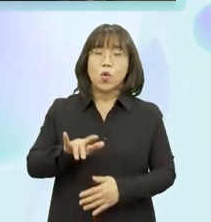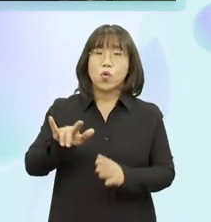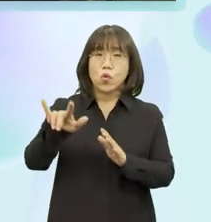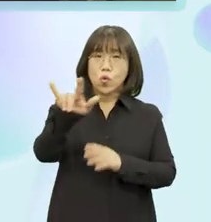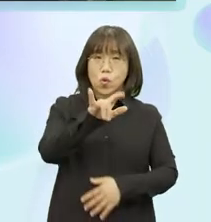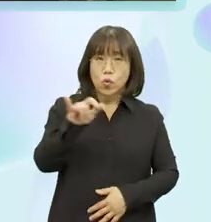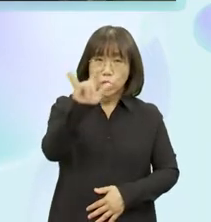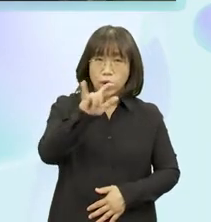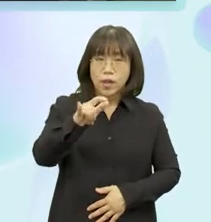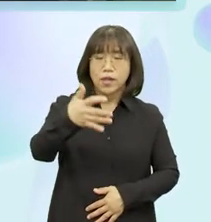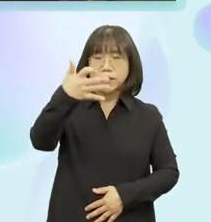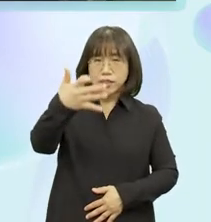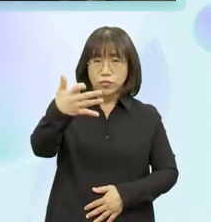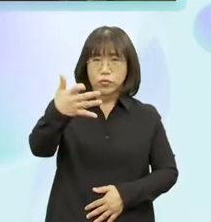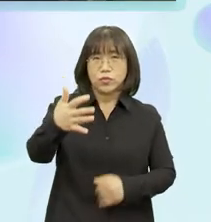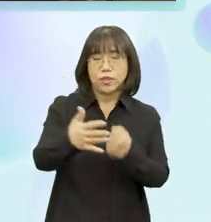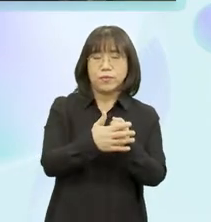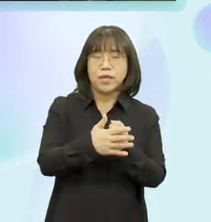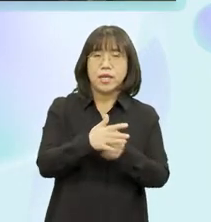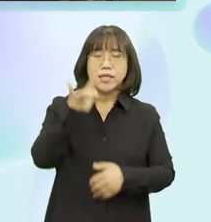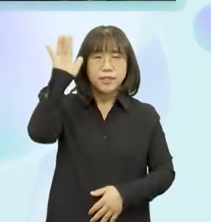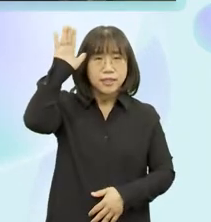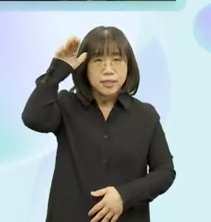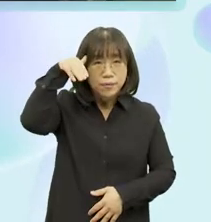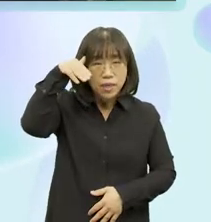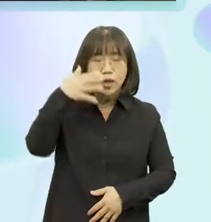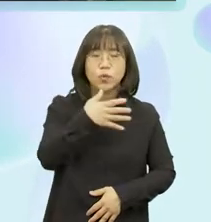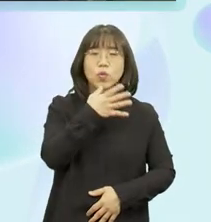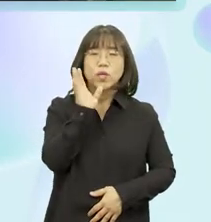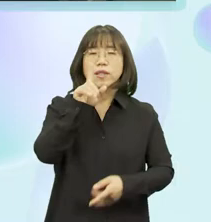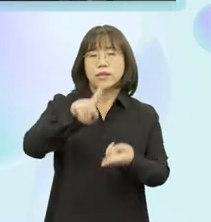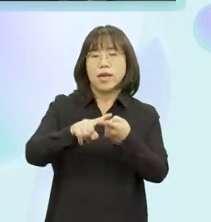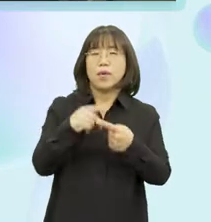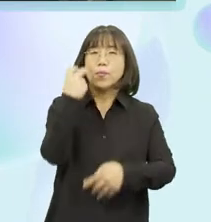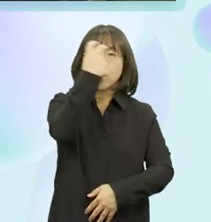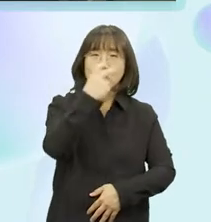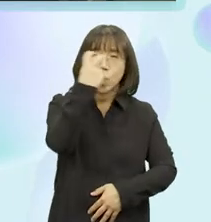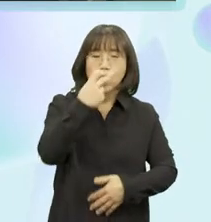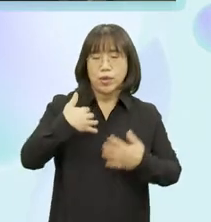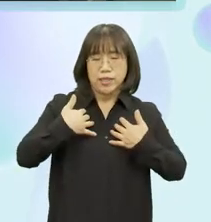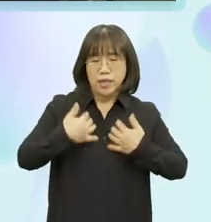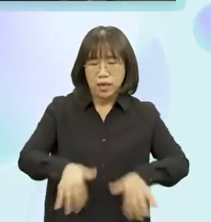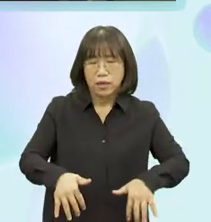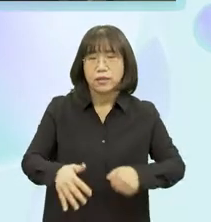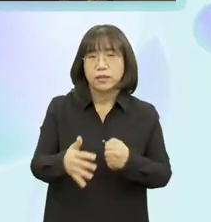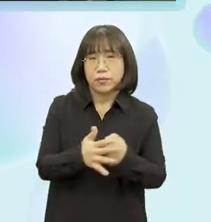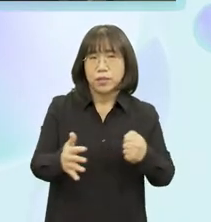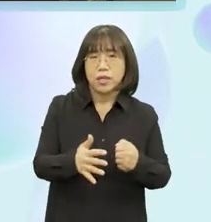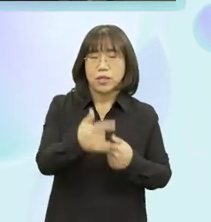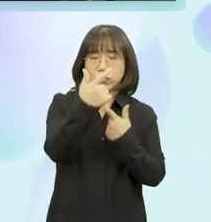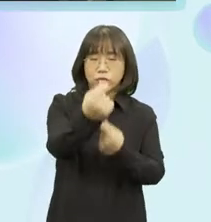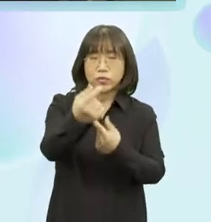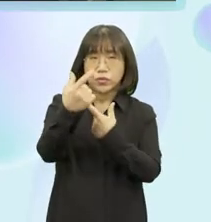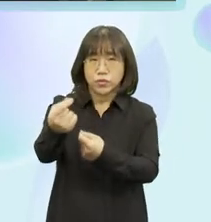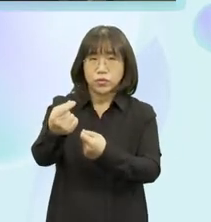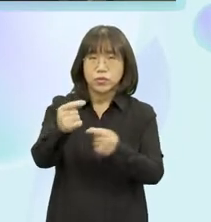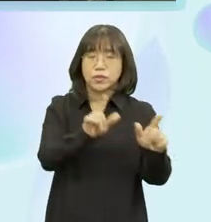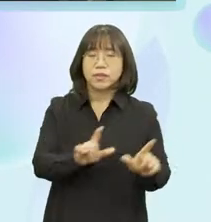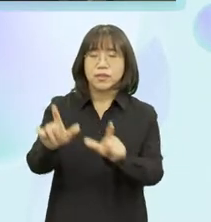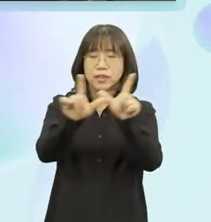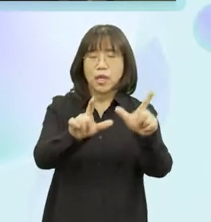코로나 이브 상황 속에서 치매 어르신들에 대한 돌보미 약화되면서 규칙적인 일상생활을 보내는 게 어려워